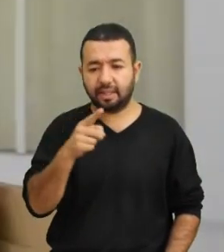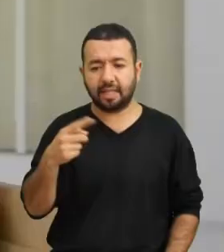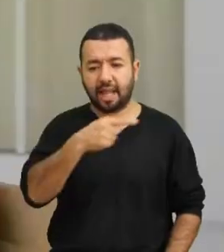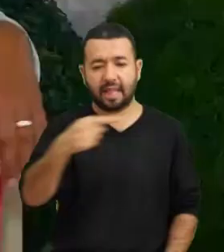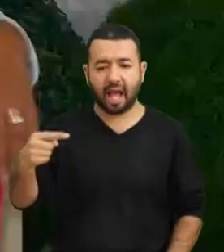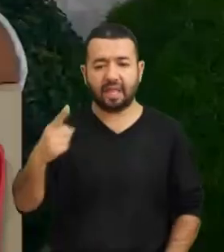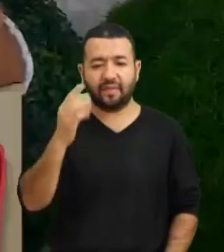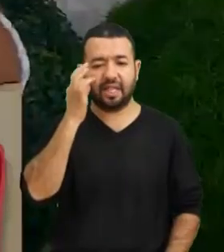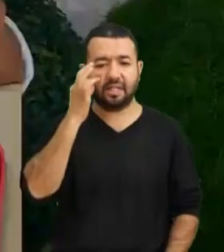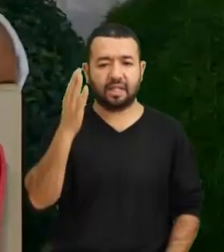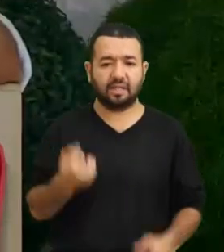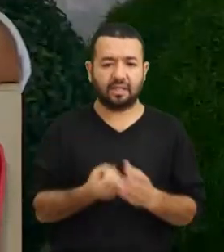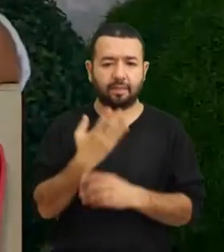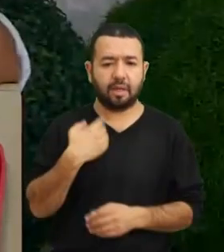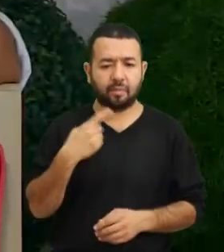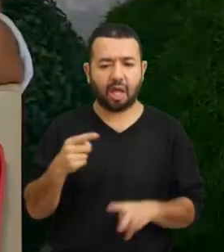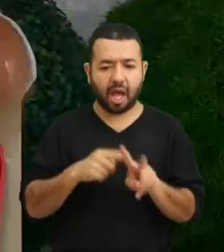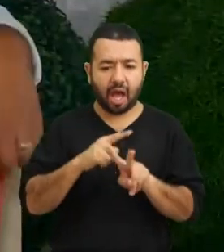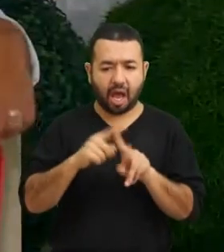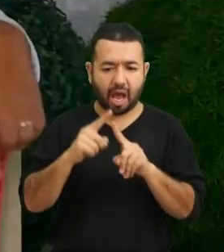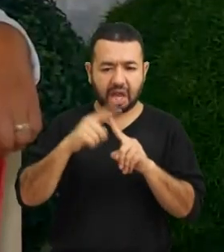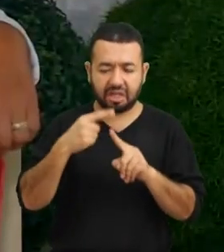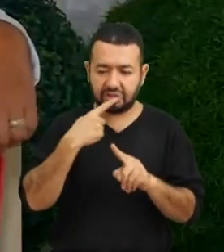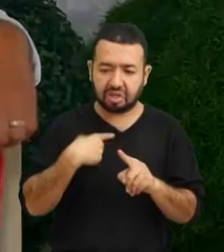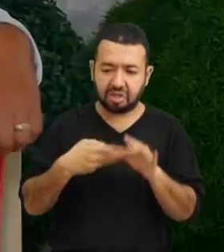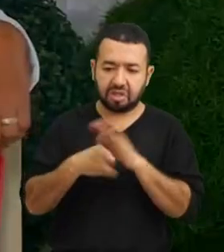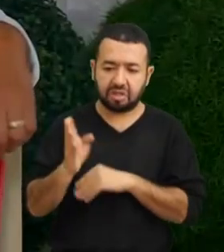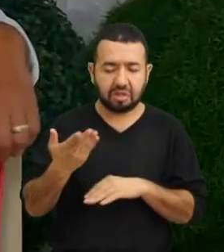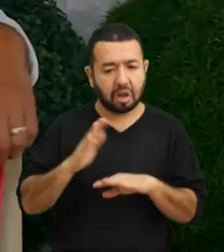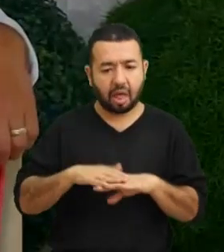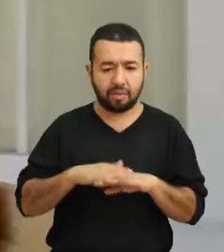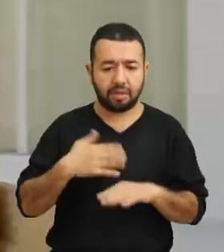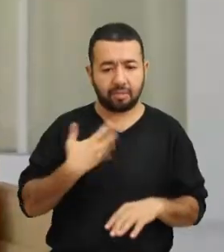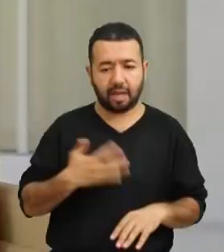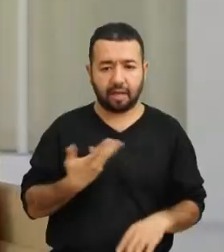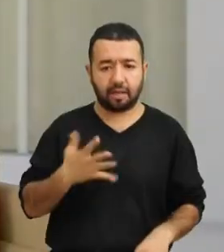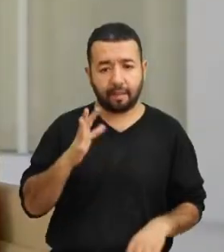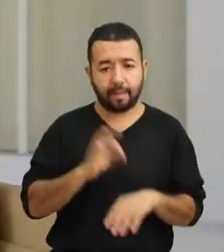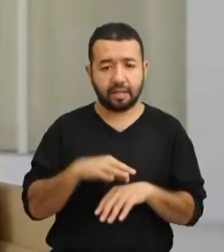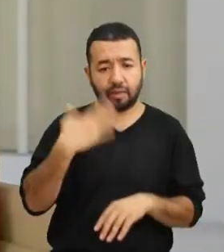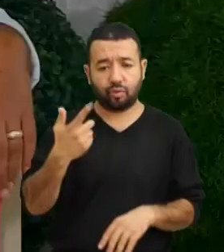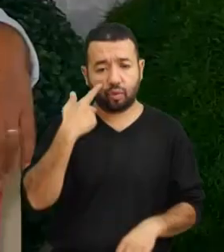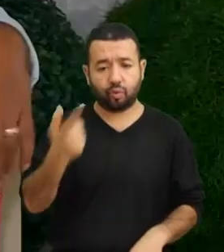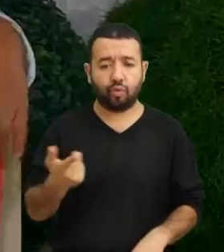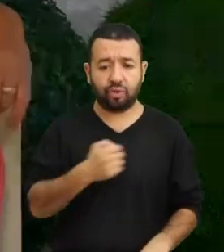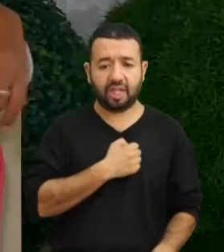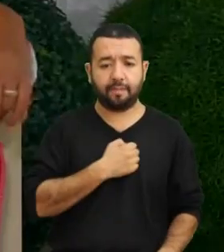negatif sabah sabah. Size bunu kanıtlayacağım dedi gitti. Lan ne yapacak acaba bu? 5 dakika sonra görürsün